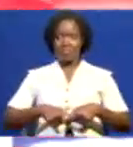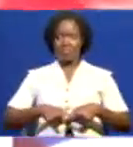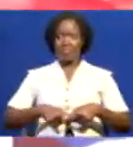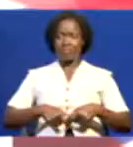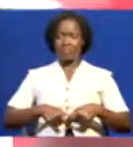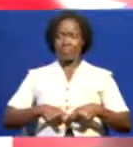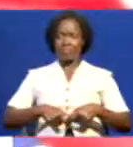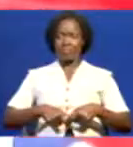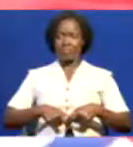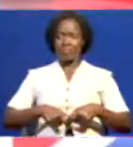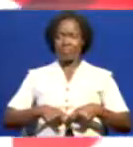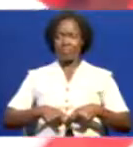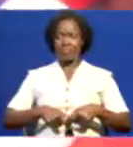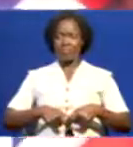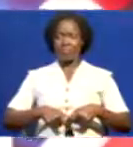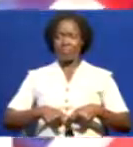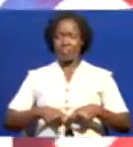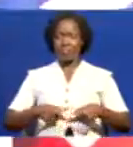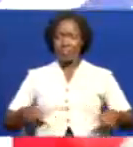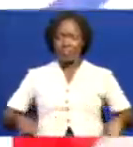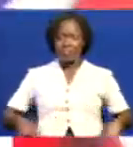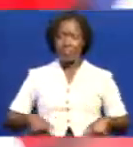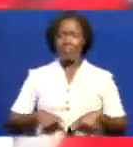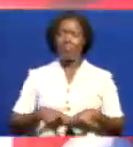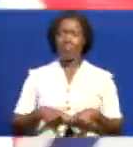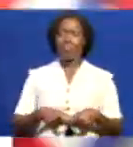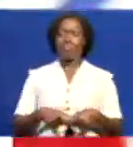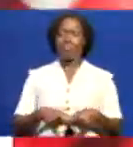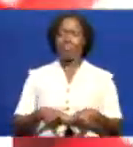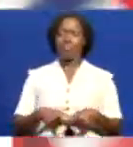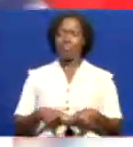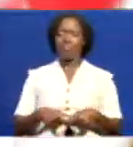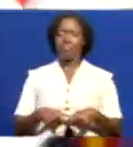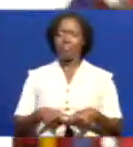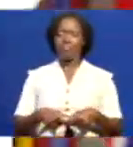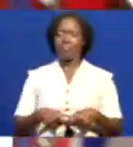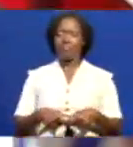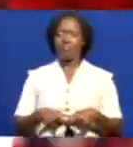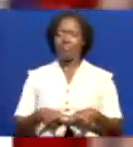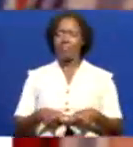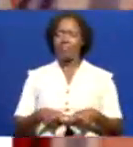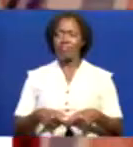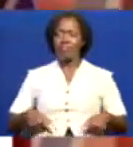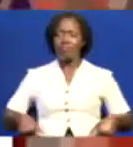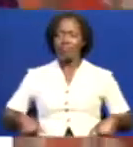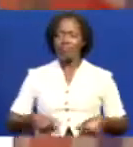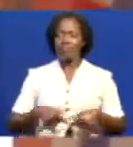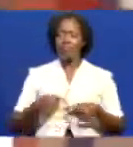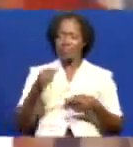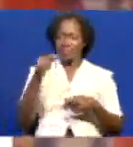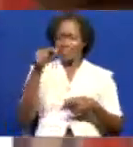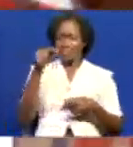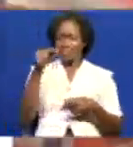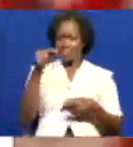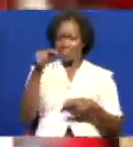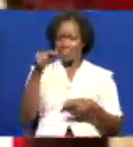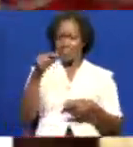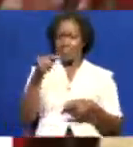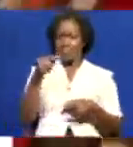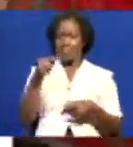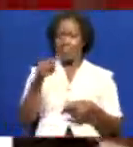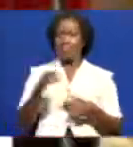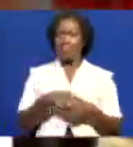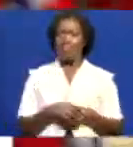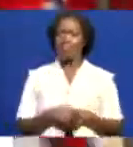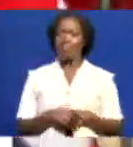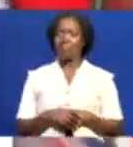hii belt yenye nimeifunga ni ya wamama. Wanaume waisi funga pana kama hii, wawe yao ni nyambamba.